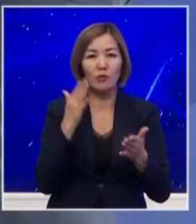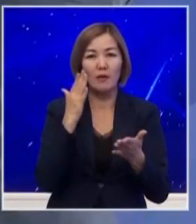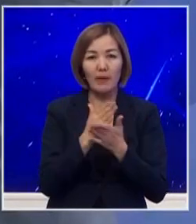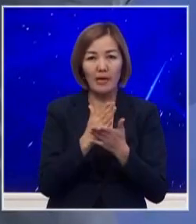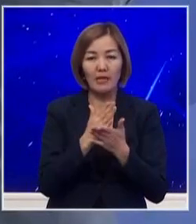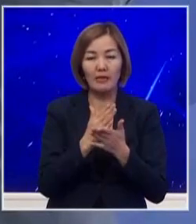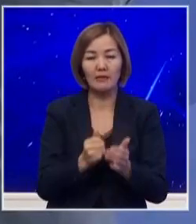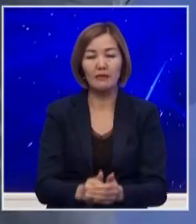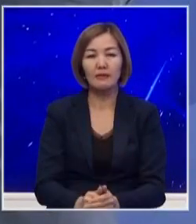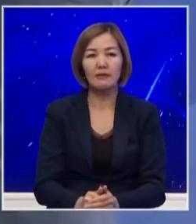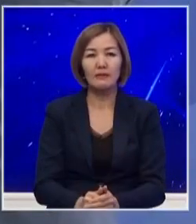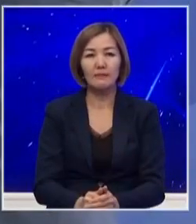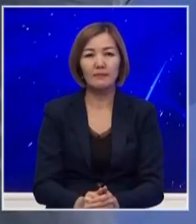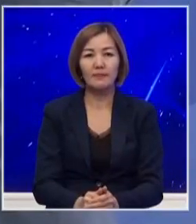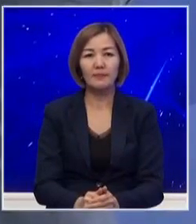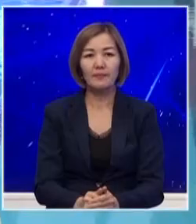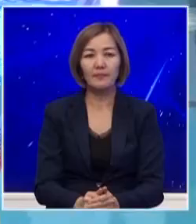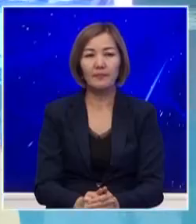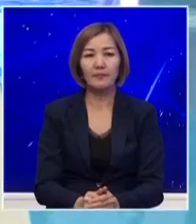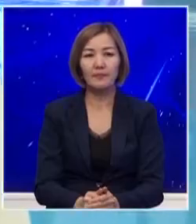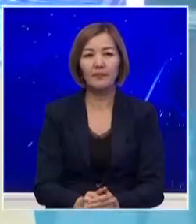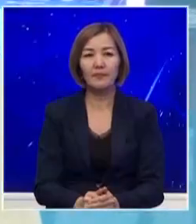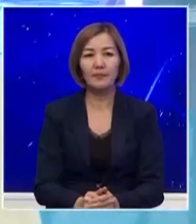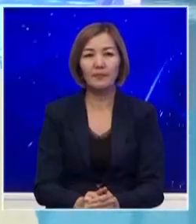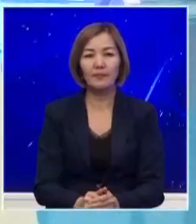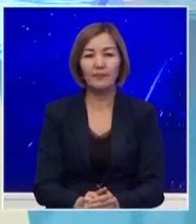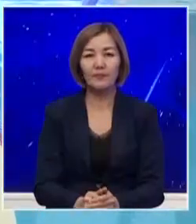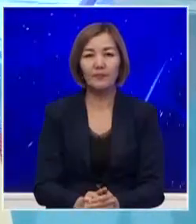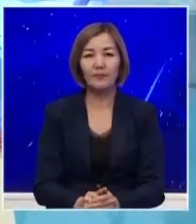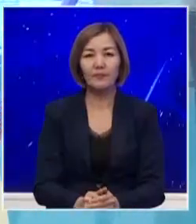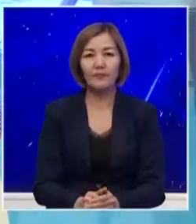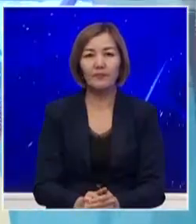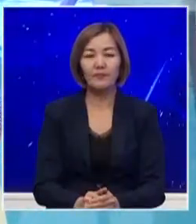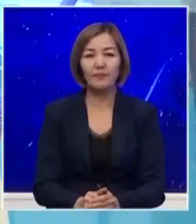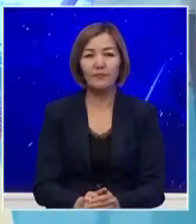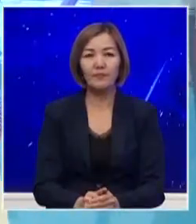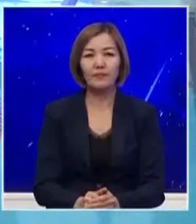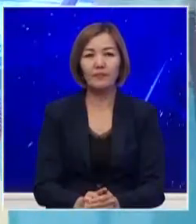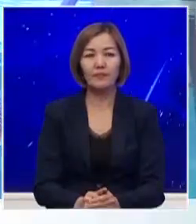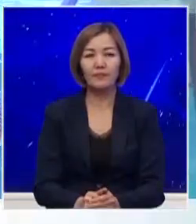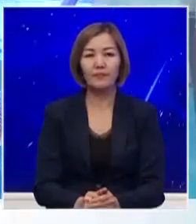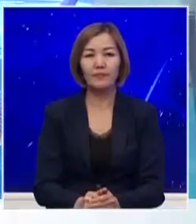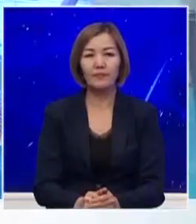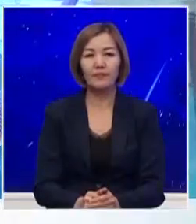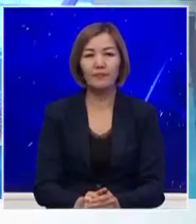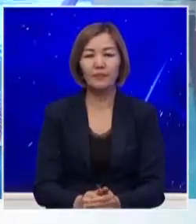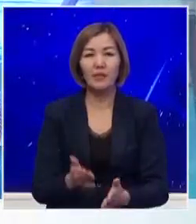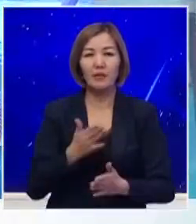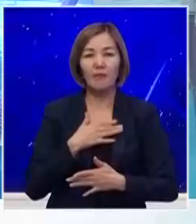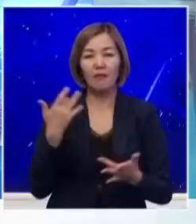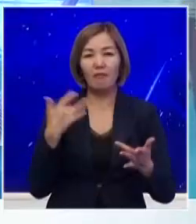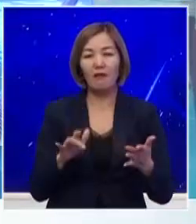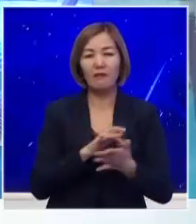даму байқалған дейді мамандар. Мен Тараз қаласынан